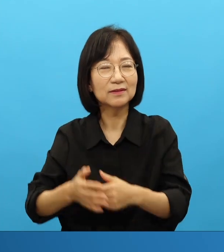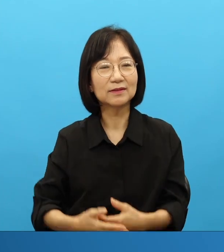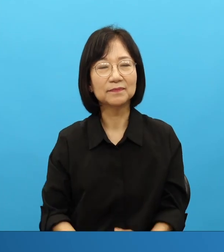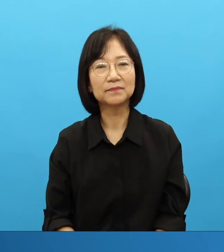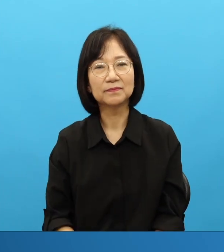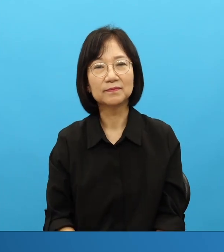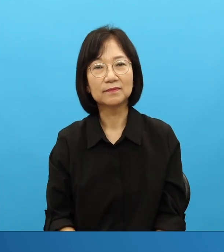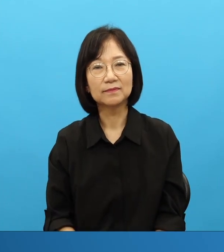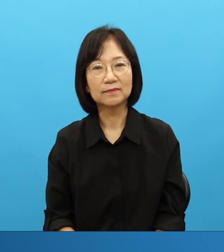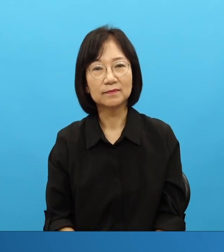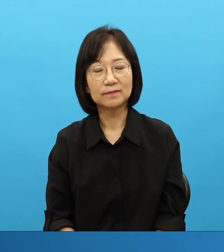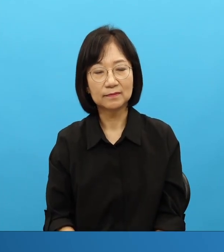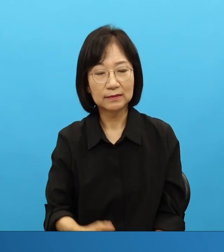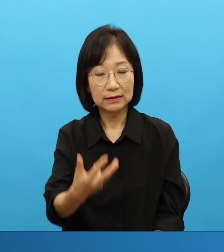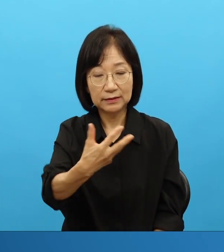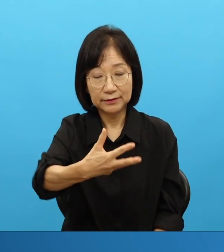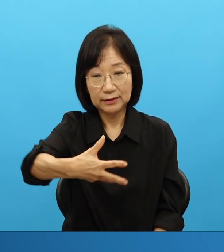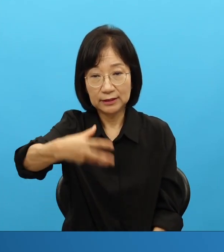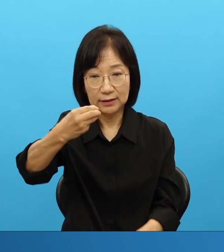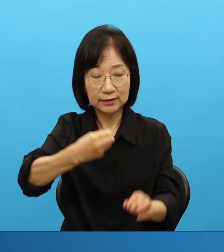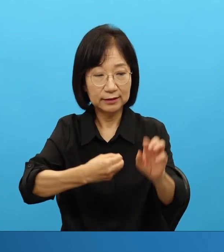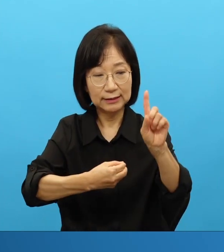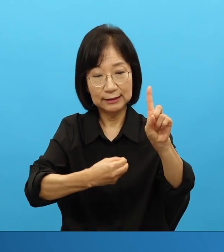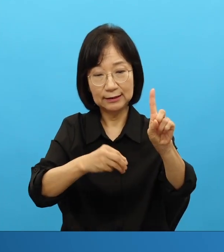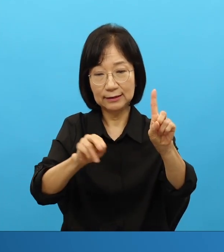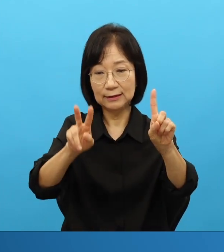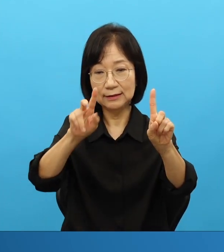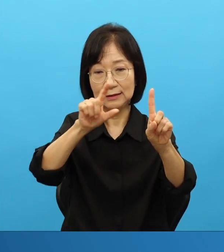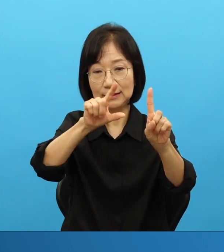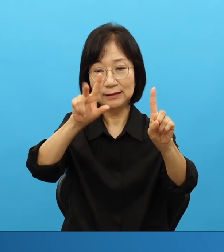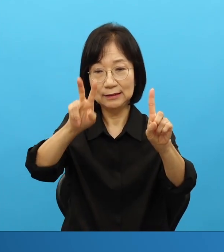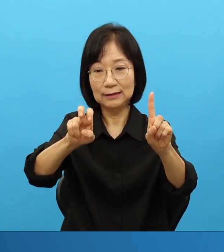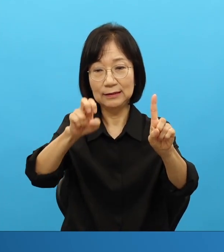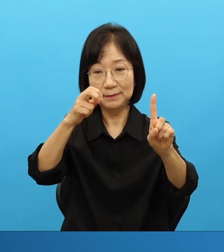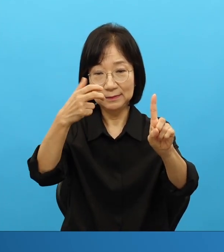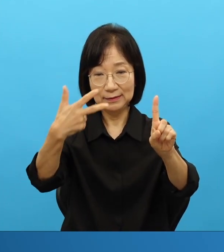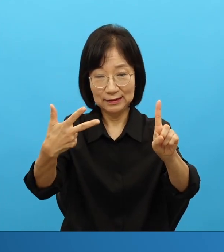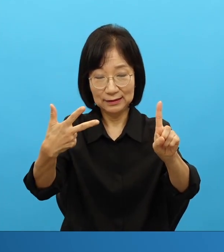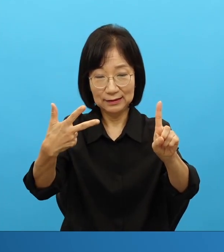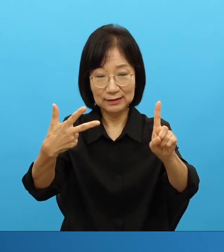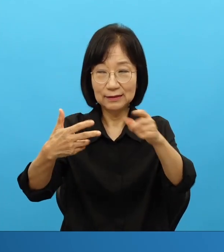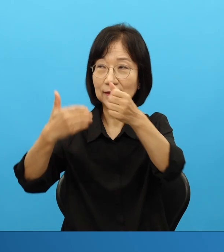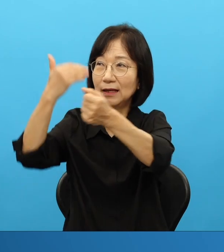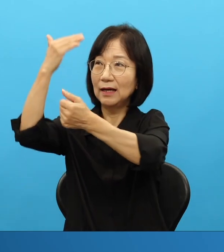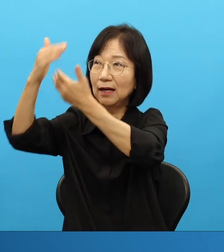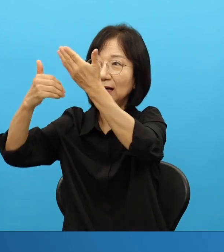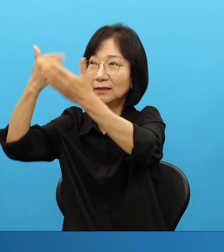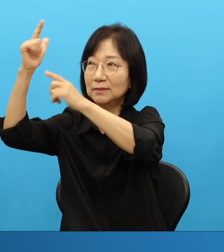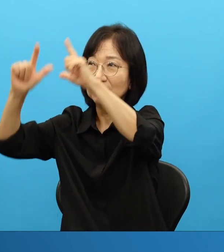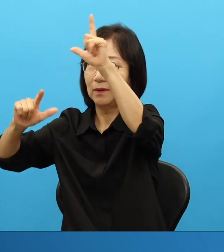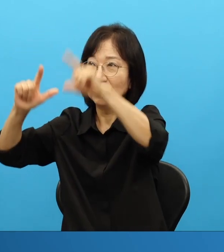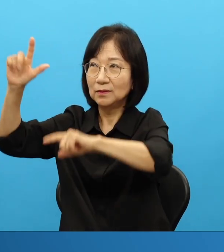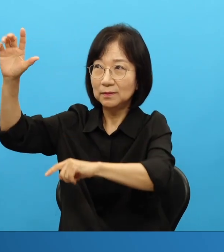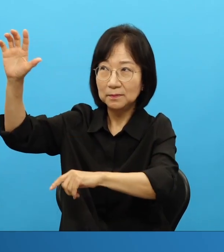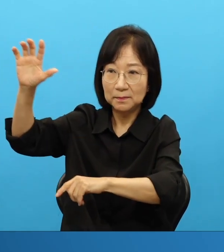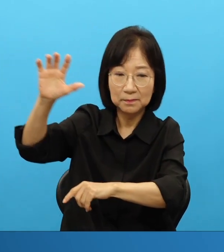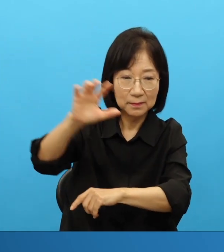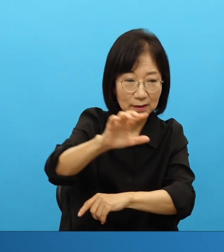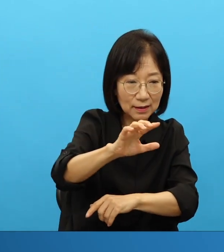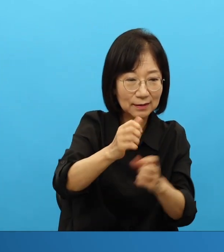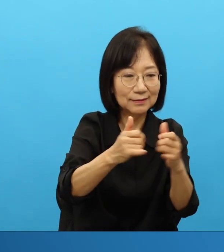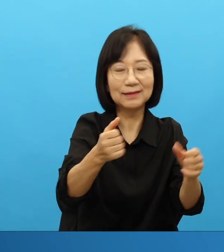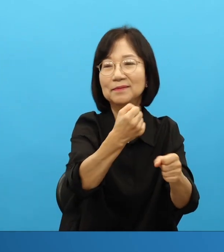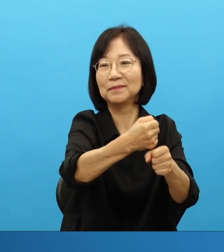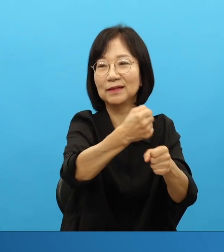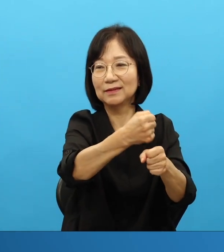that. 창세기 1장 27절에 하나님의 형상을 심었다고 되어 있어요. Genesis 1:27 records that God planted in us His